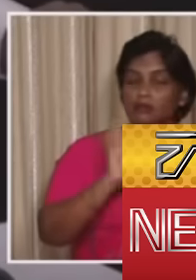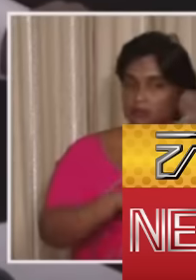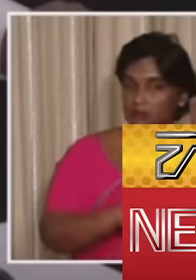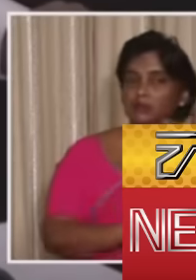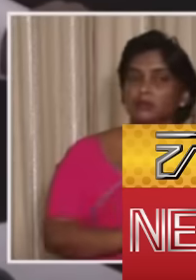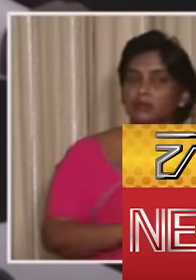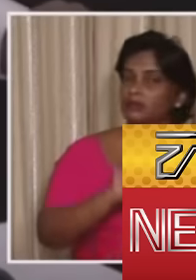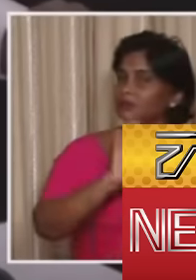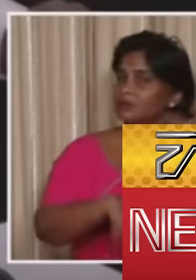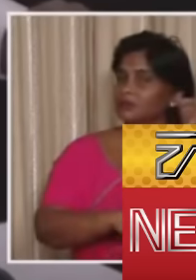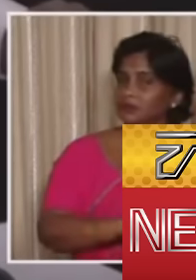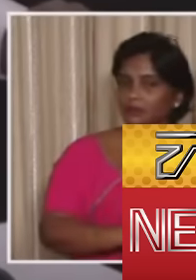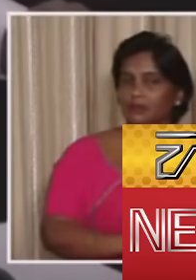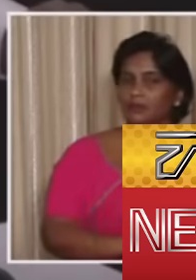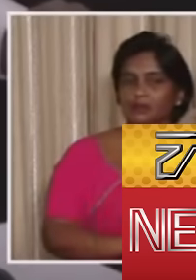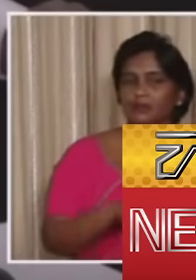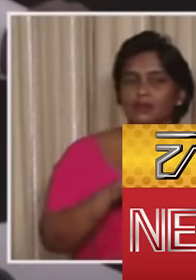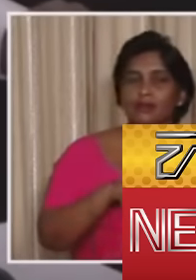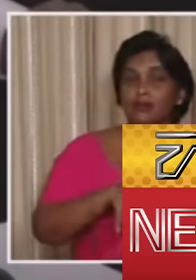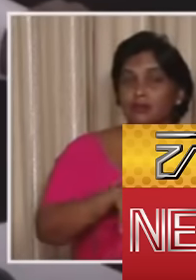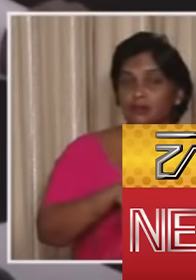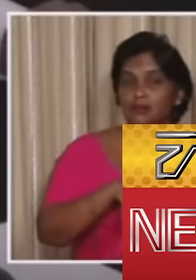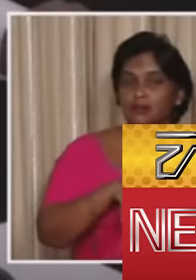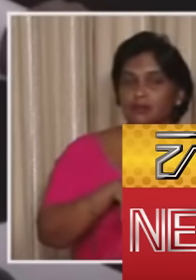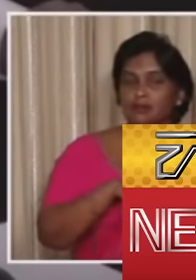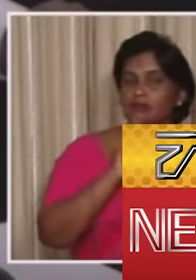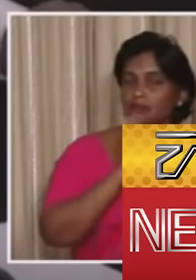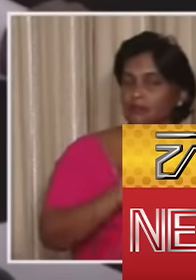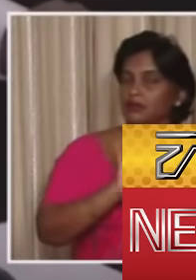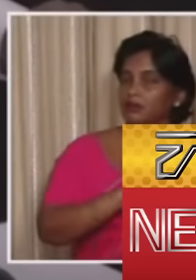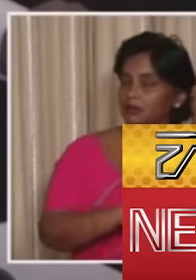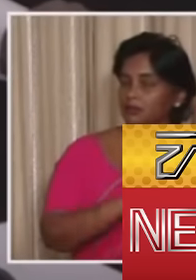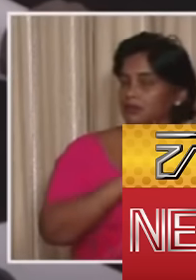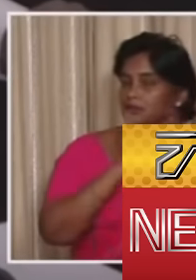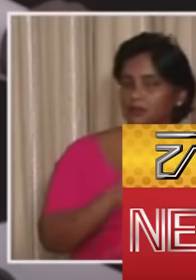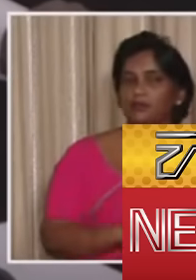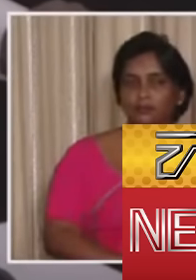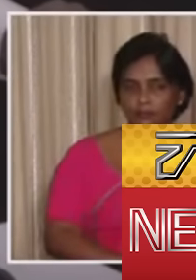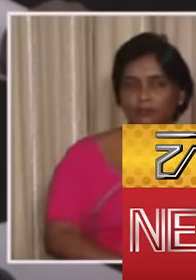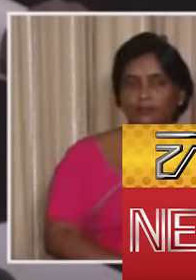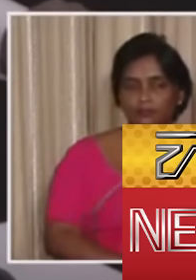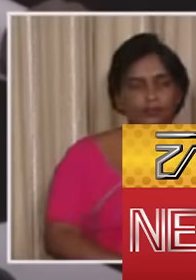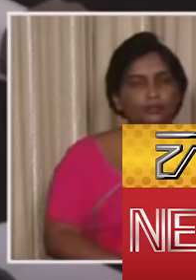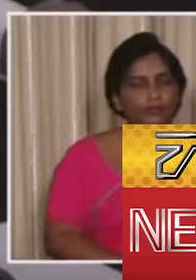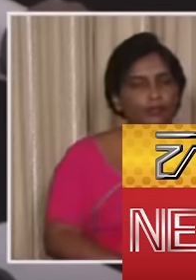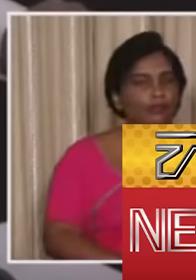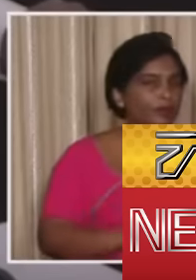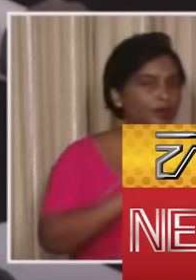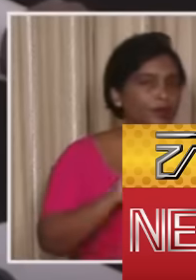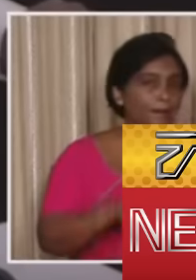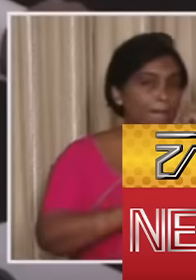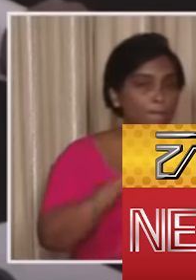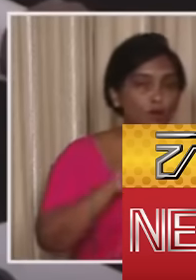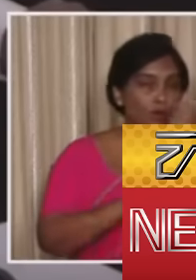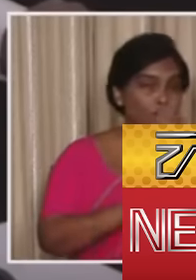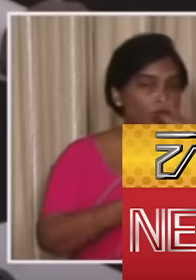ඒ අතීතයට එහෙම කාලේ විසින් යට කරන්න බැරි අතීතයක් ඒක හරිද මේ රටේ මහජනයාගේ දන